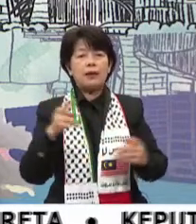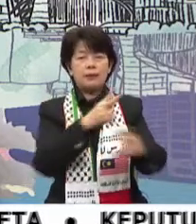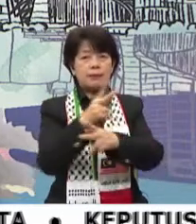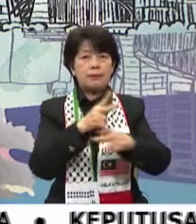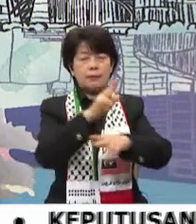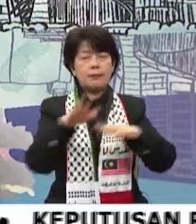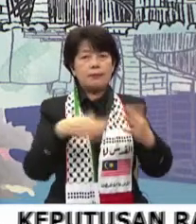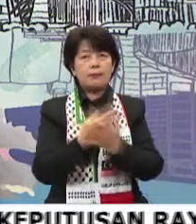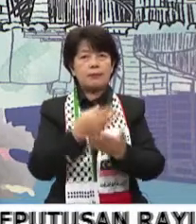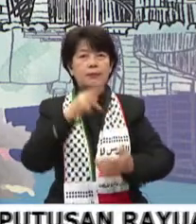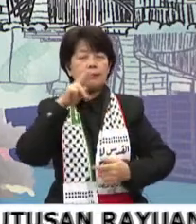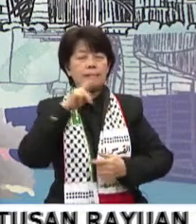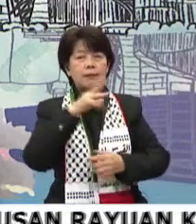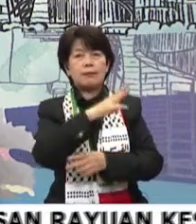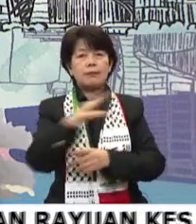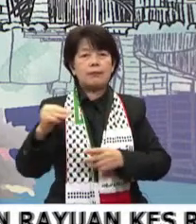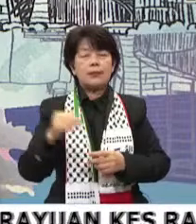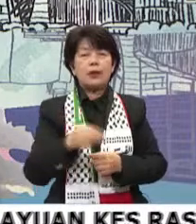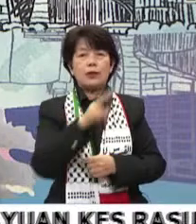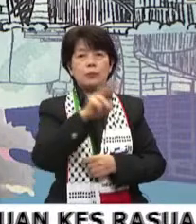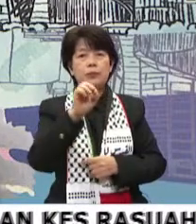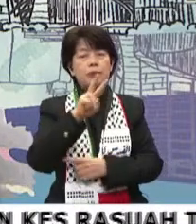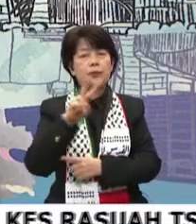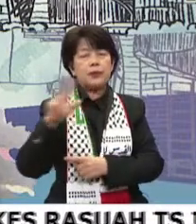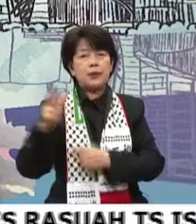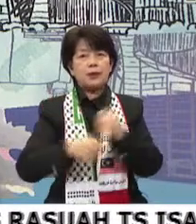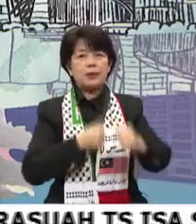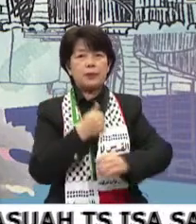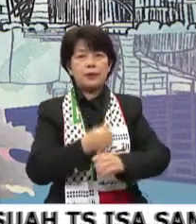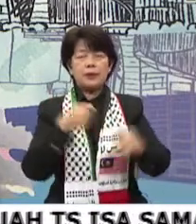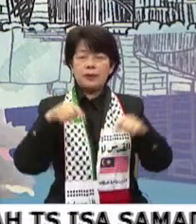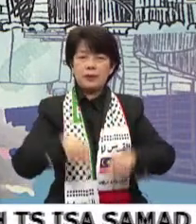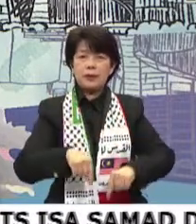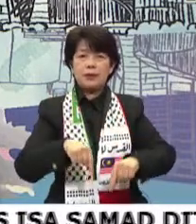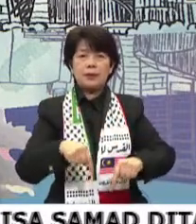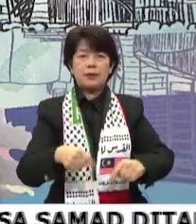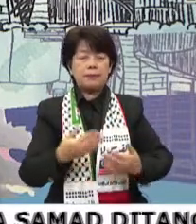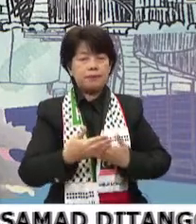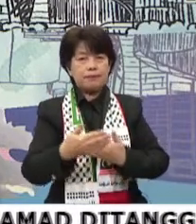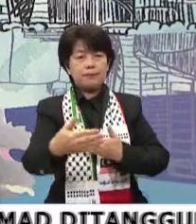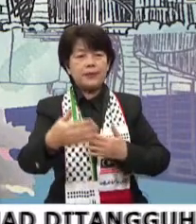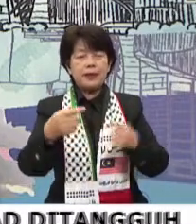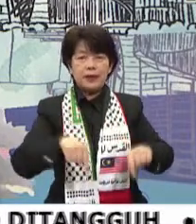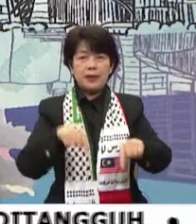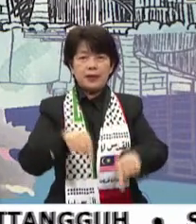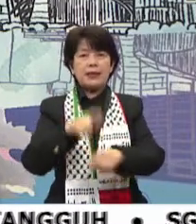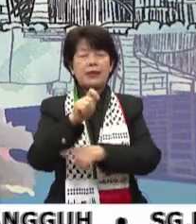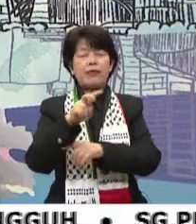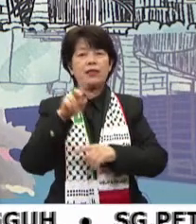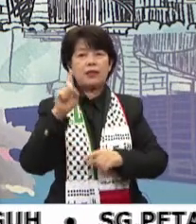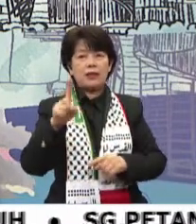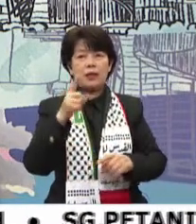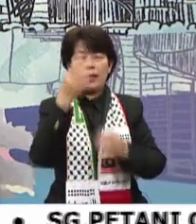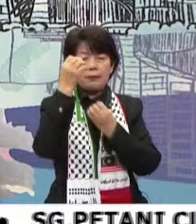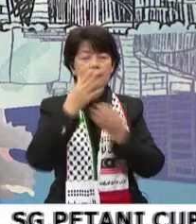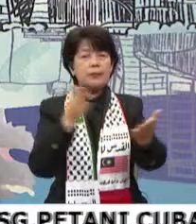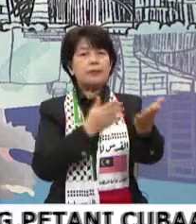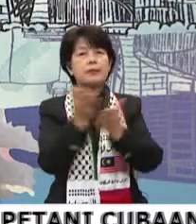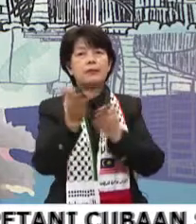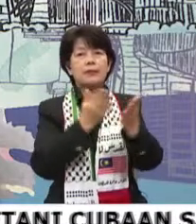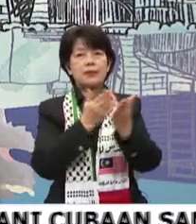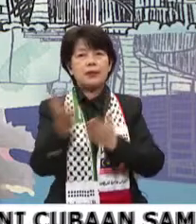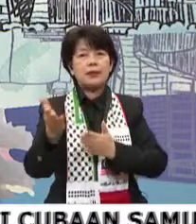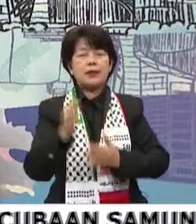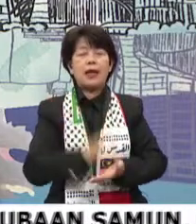produk merokok demi kesihatan awam 2023 baik saudara kita akan menangguhkan siaran kita di tv1 ketika ini dan akan diteruskan di